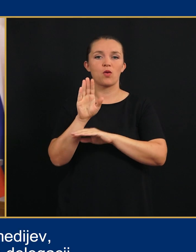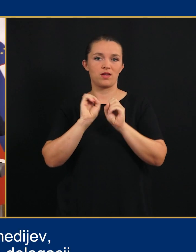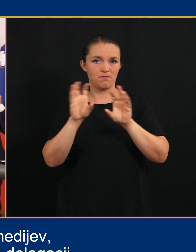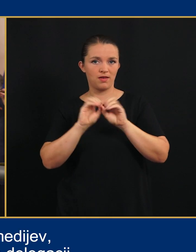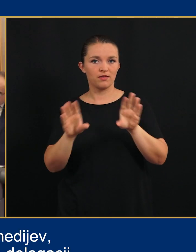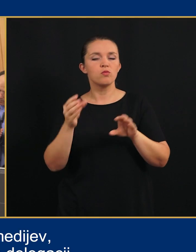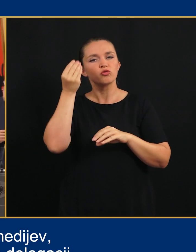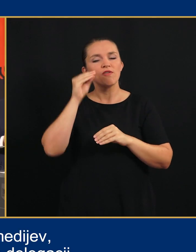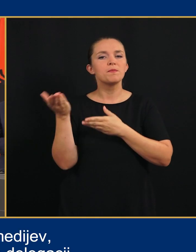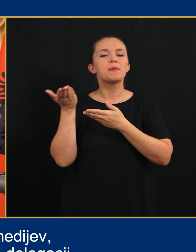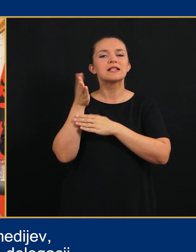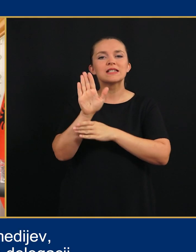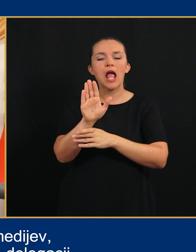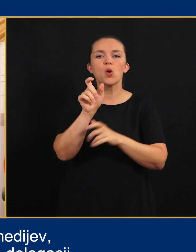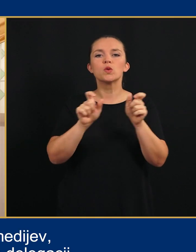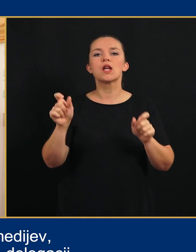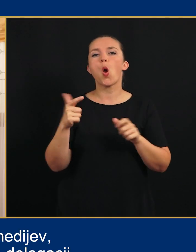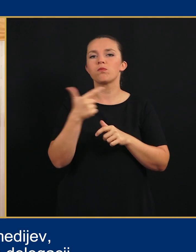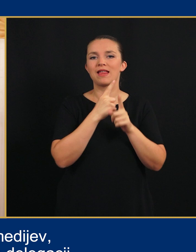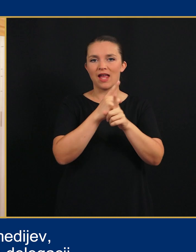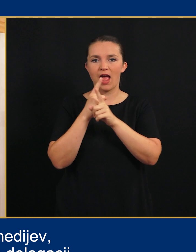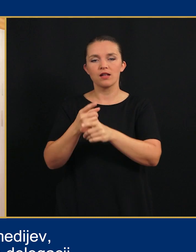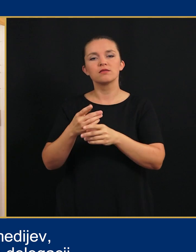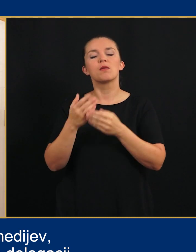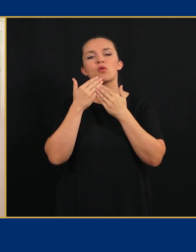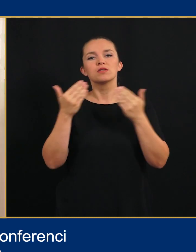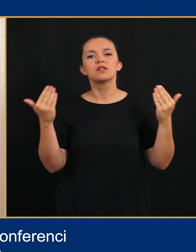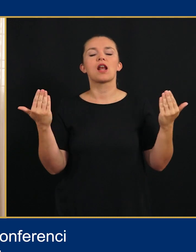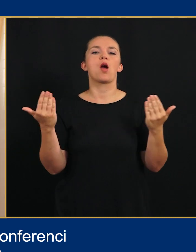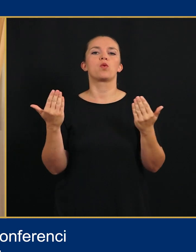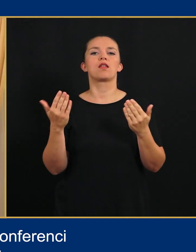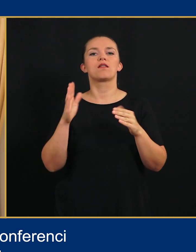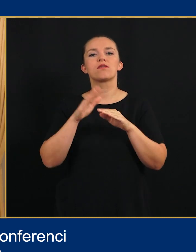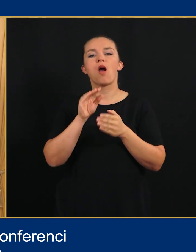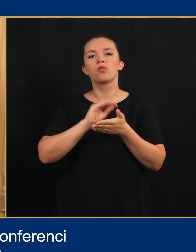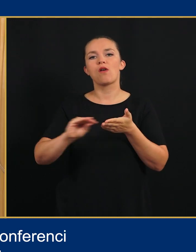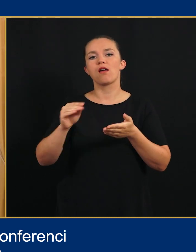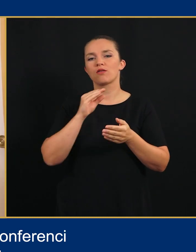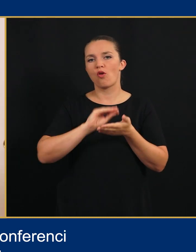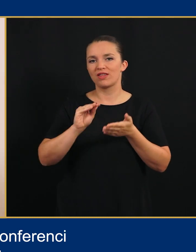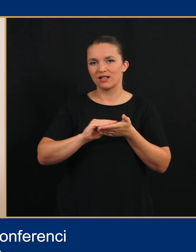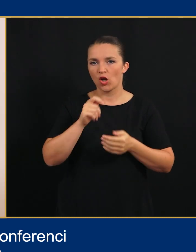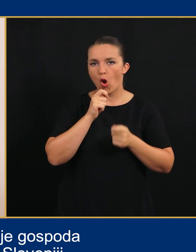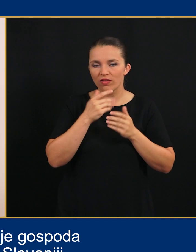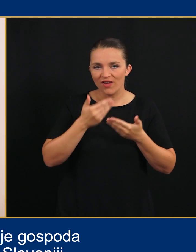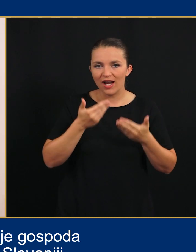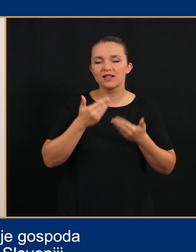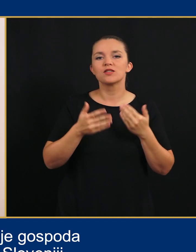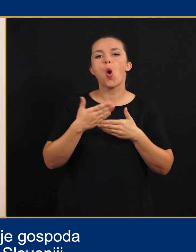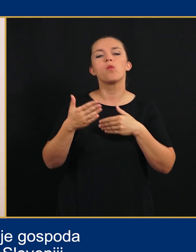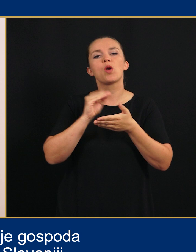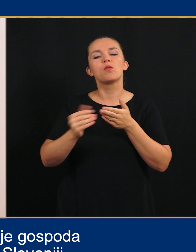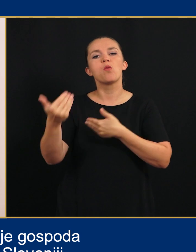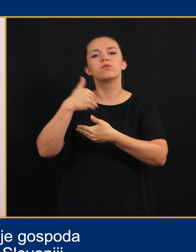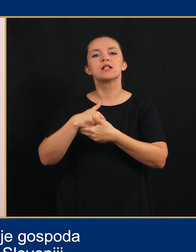Spoštovani predstavniki medijev, spoštovani predstavniki obeh delegacij, pozdravljeni na novinarski konferenci ob uradnem obisku predsednika